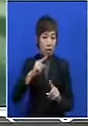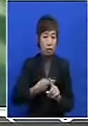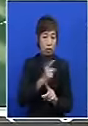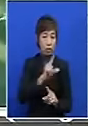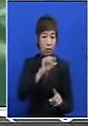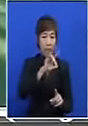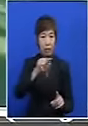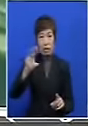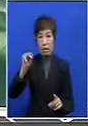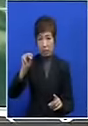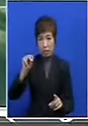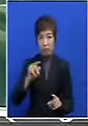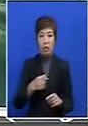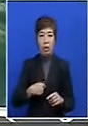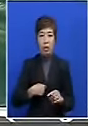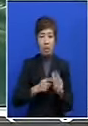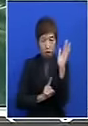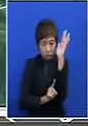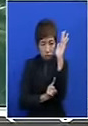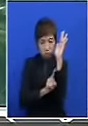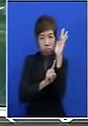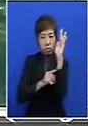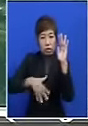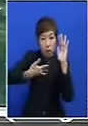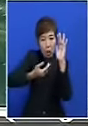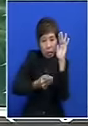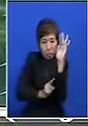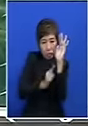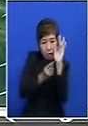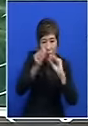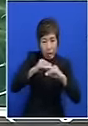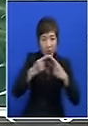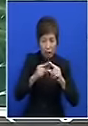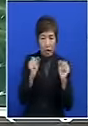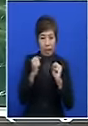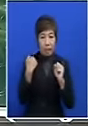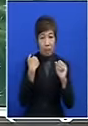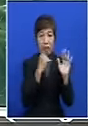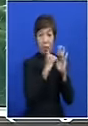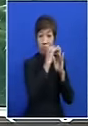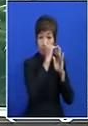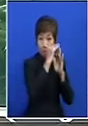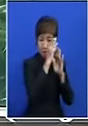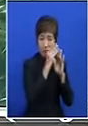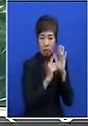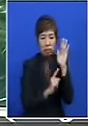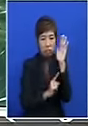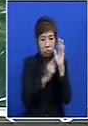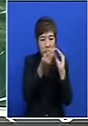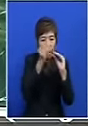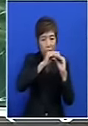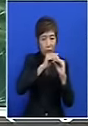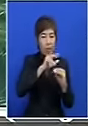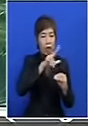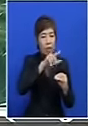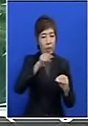28ไปจนถึงวันที่30ครับอุณหภูมิก็จะขยับขึ้นนะครับแต่ยังอากาศเย็นอยู่นะครับเริ่มกันที่ภาคเหนือก่อนครับอุณหภูมิจะขยับขึ้นไป 3-5